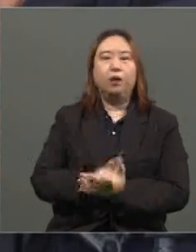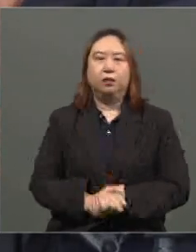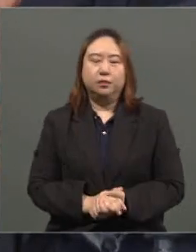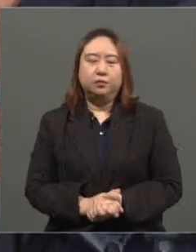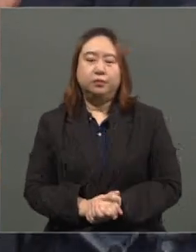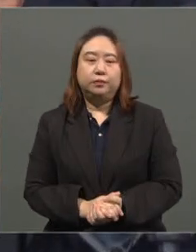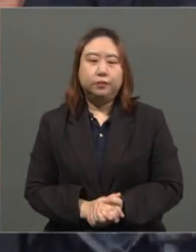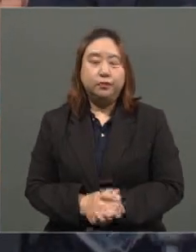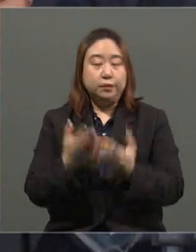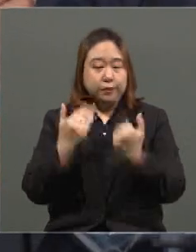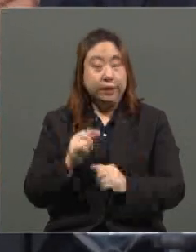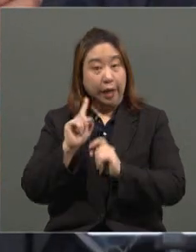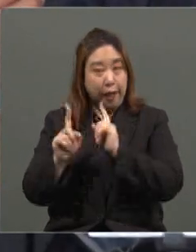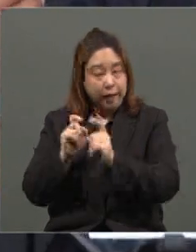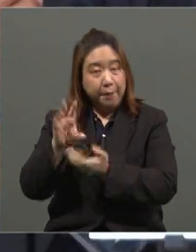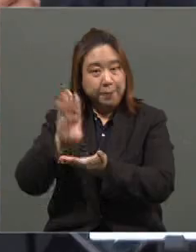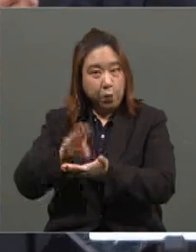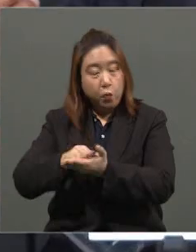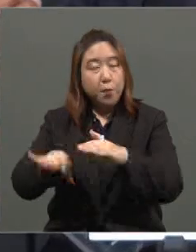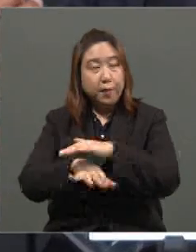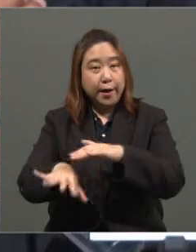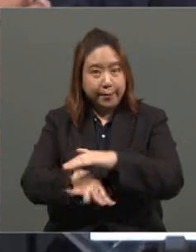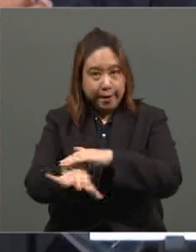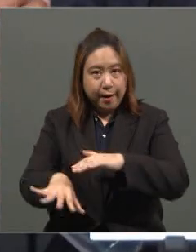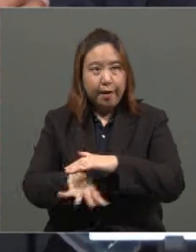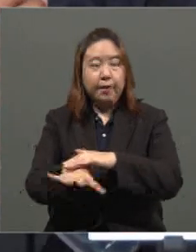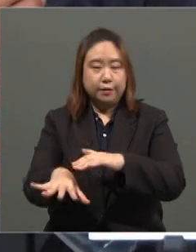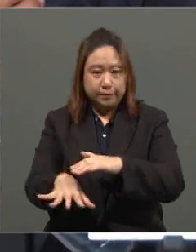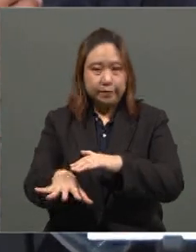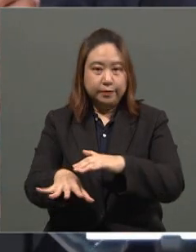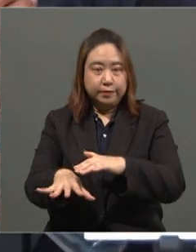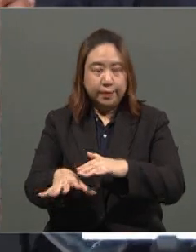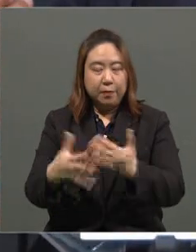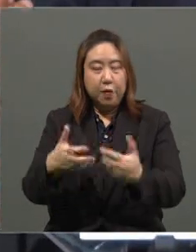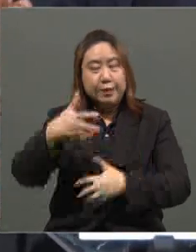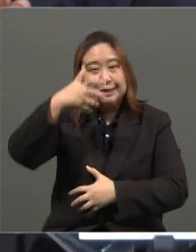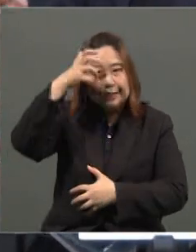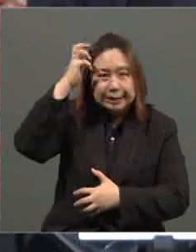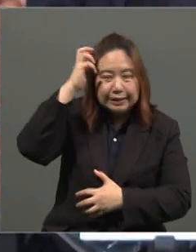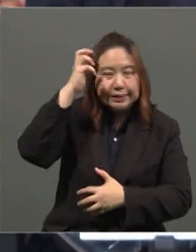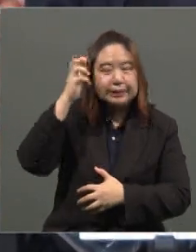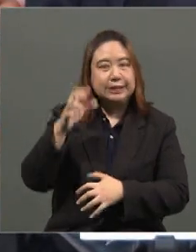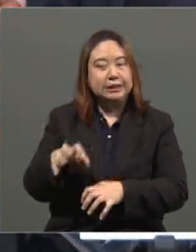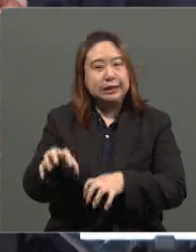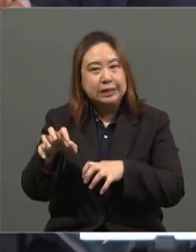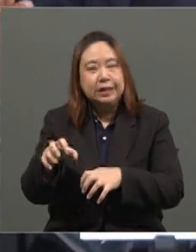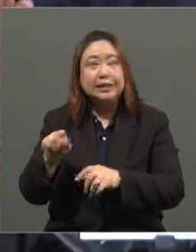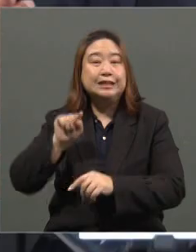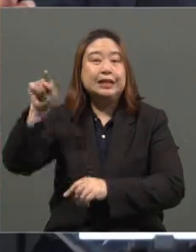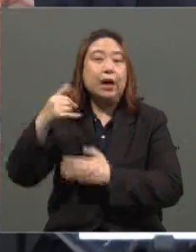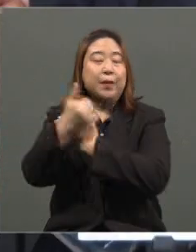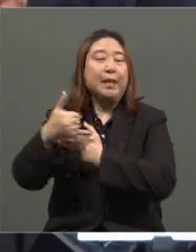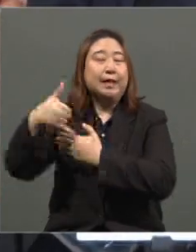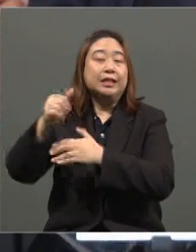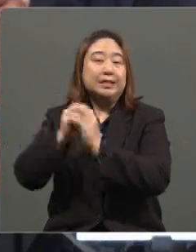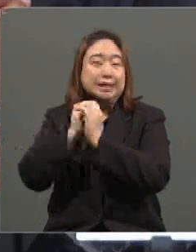จากการสอบปากคำและรวบรวมพยานหลักฐานนะคะโดยเฉพาะพวกกิเลนสิงโตที่บอกว่านำเข้าจากจีนแต่ว่าจริงๆแล้วมีคนบ